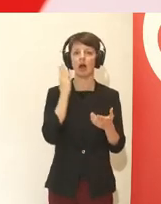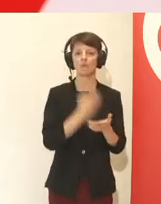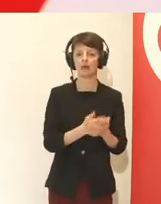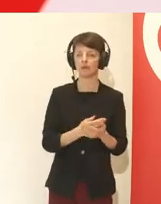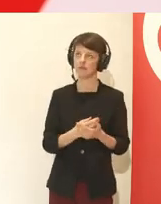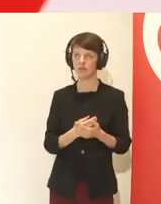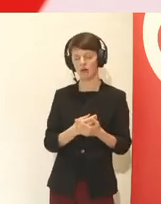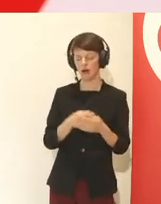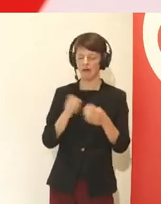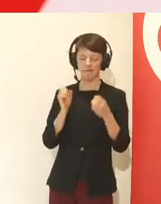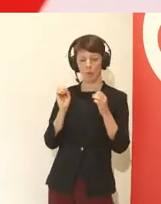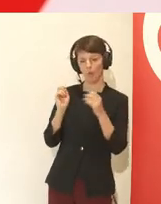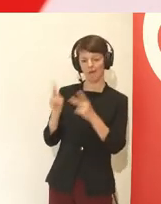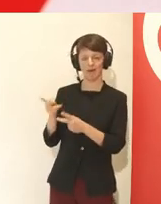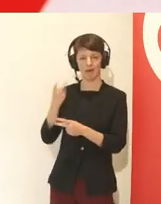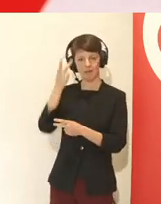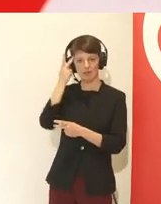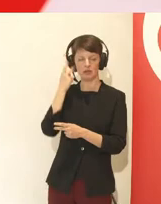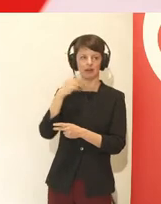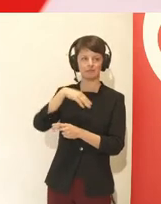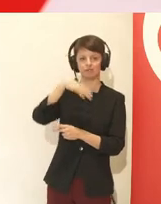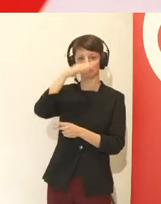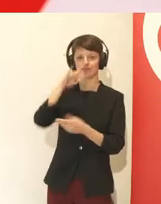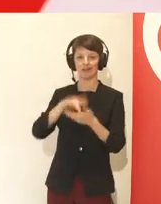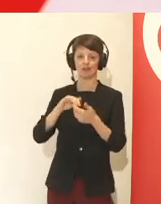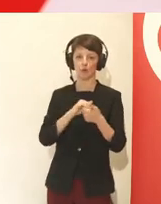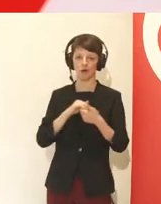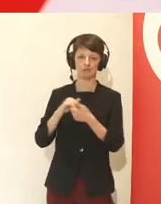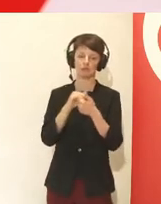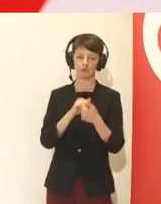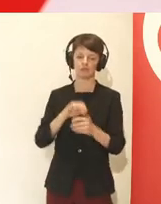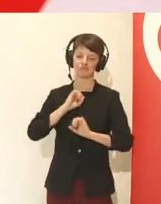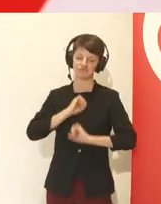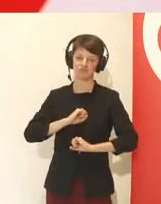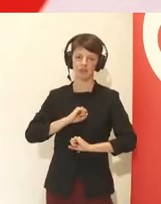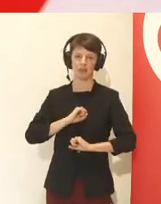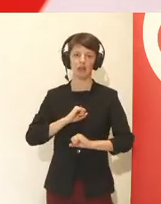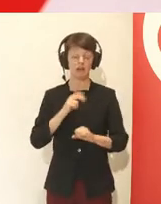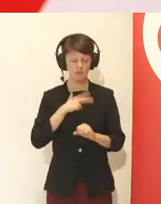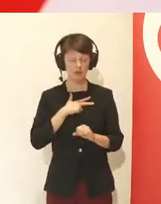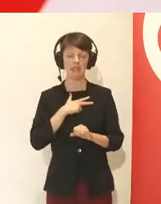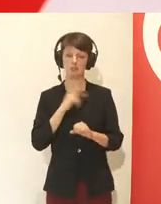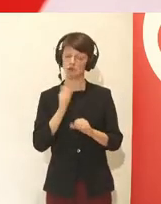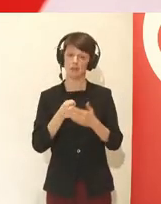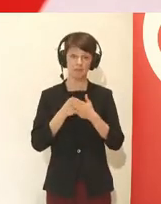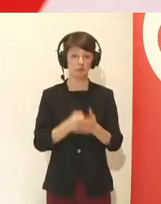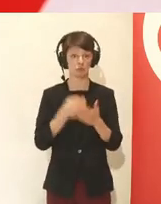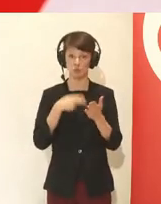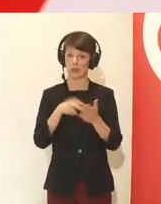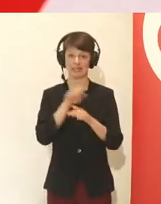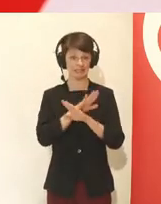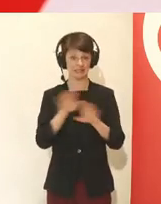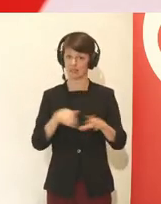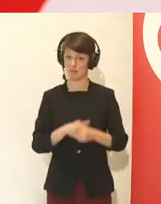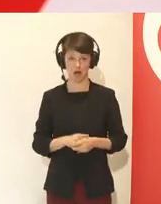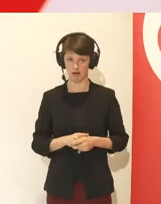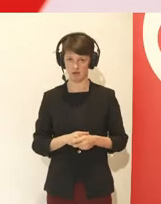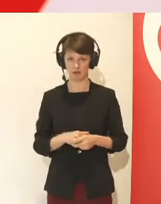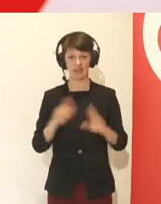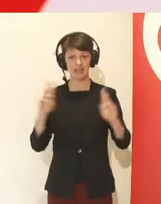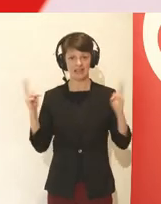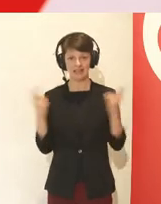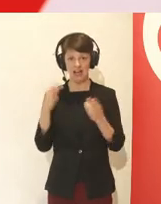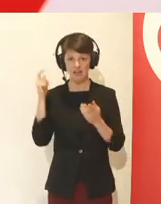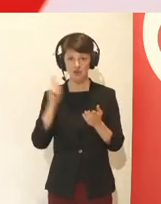missgelaunt akzeptiert weil sie nun eben mal in der koalition mit uns sind ich sage ausdrücklich so geht das nicht gleichstellung